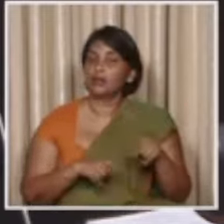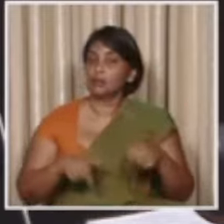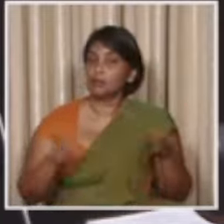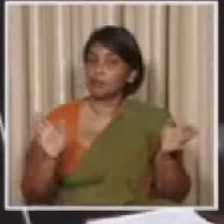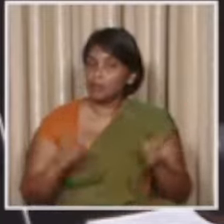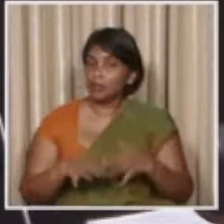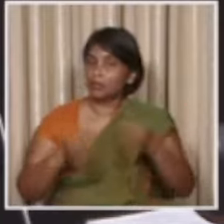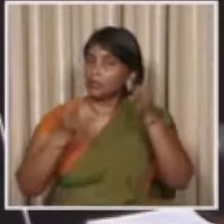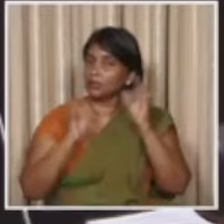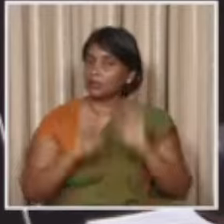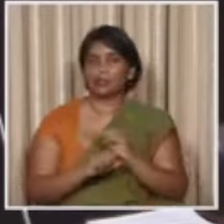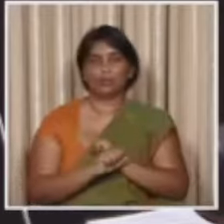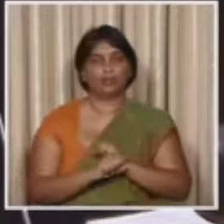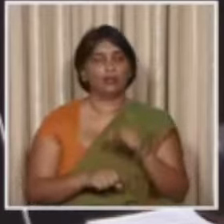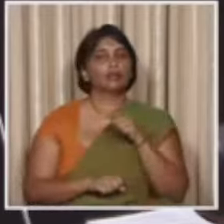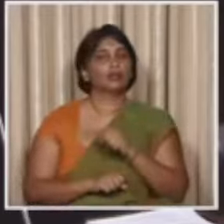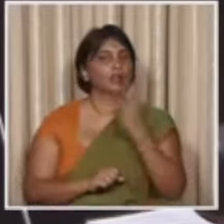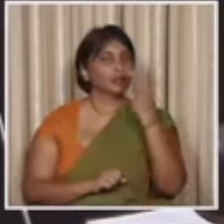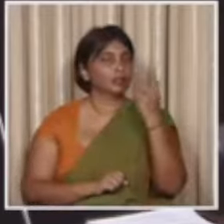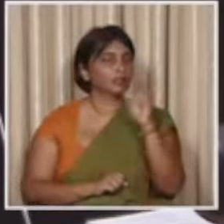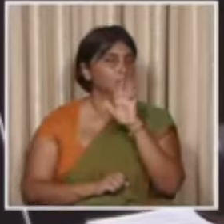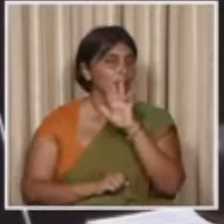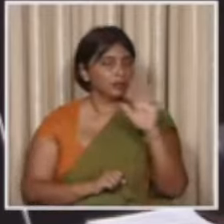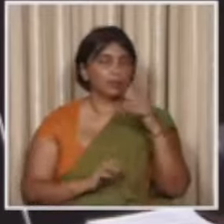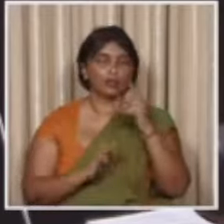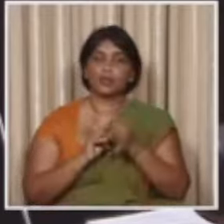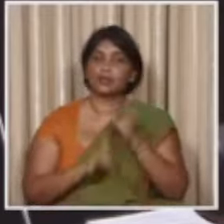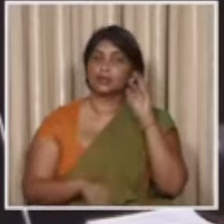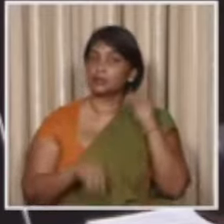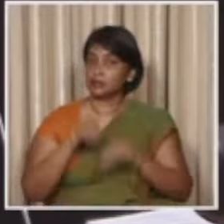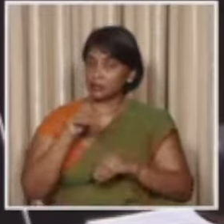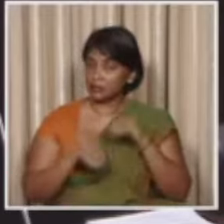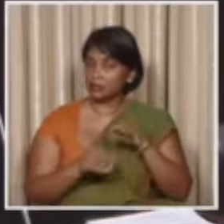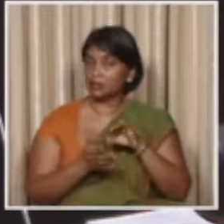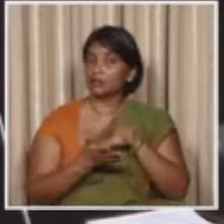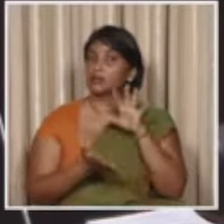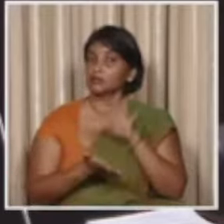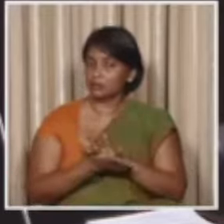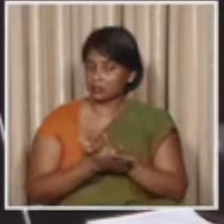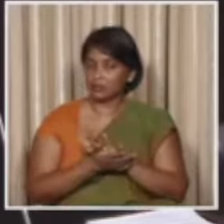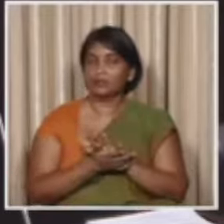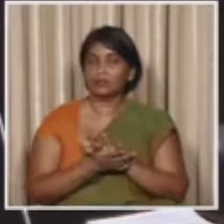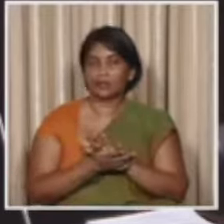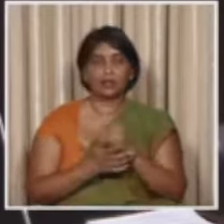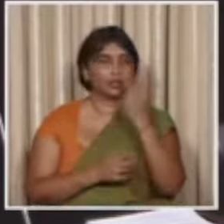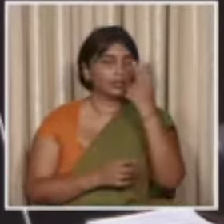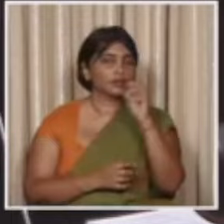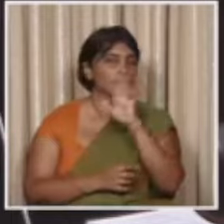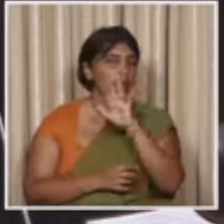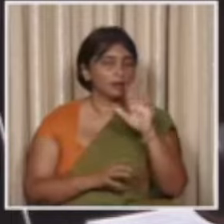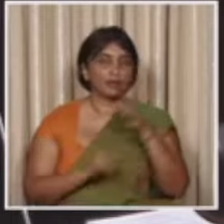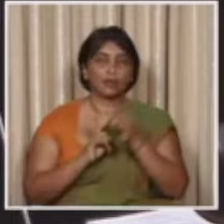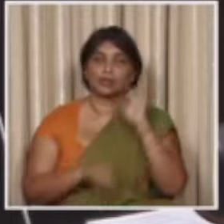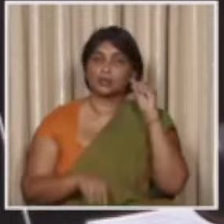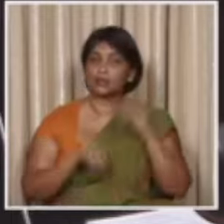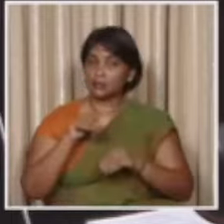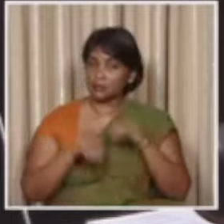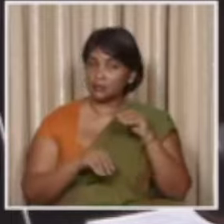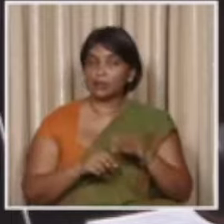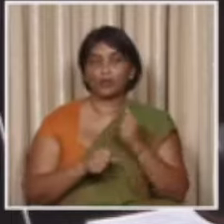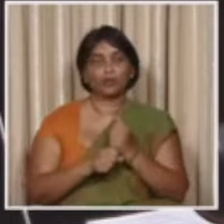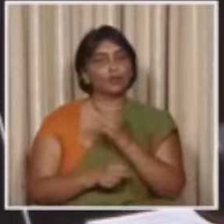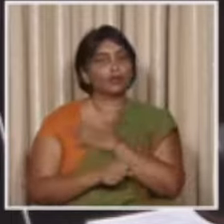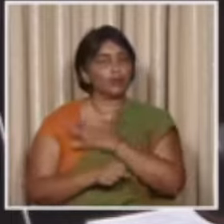තාමත් නිශ්චිත නැහැ 2019 ජනාධිපතිවරණයේ තීරණය සඳහා 2019 ජනාධිපතිවරණයට